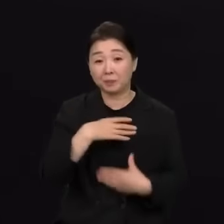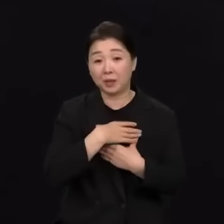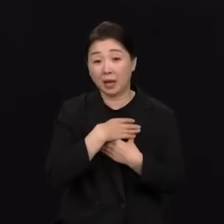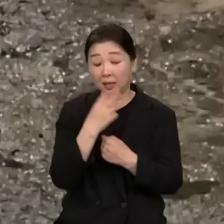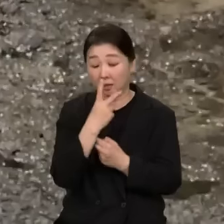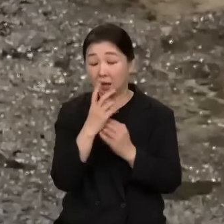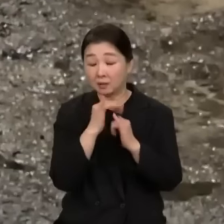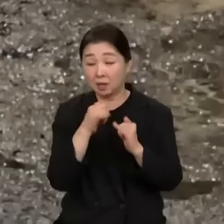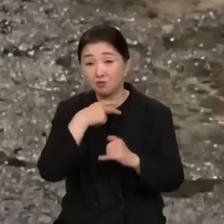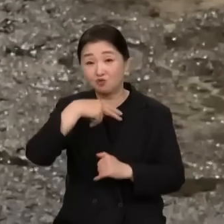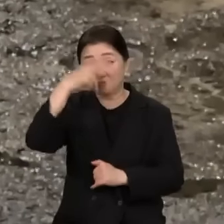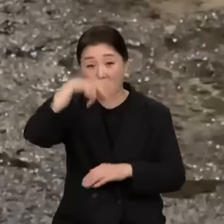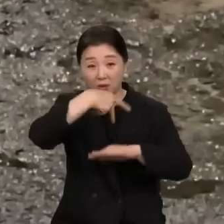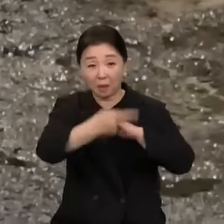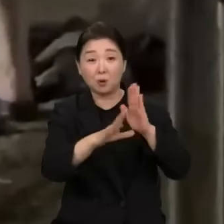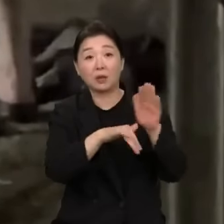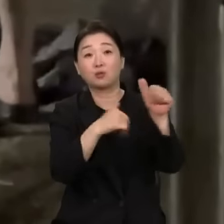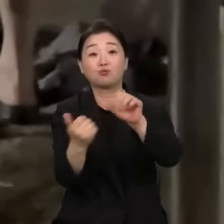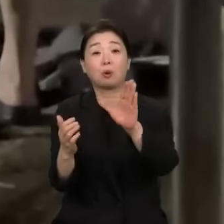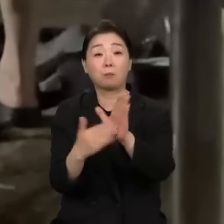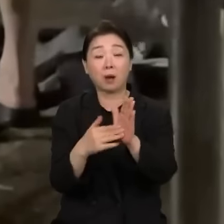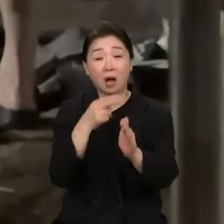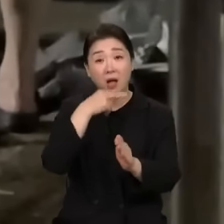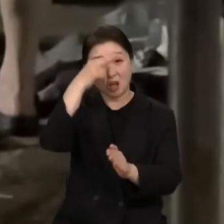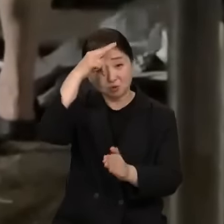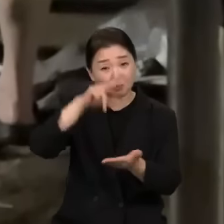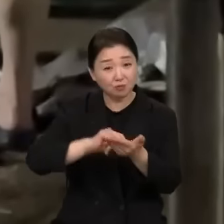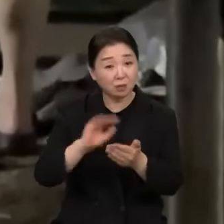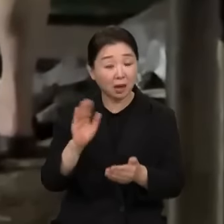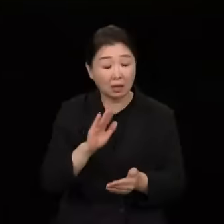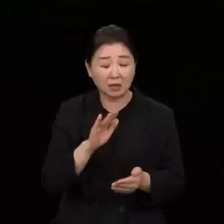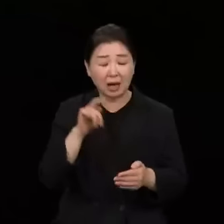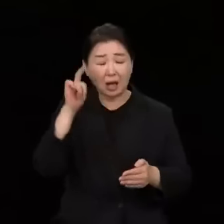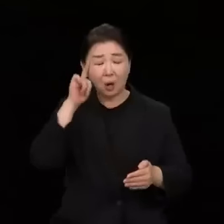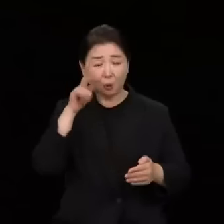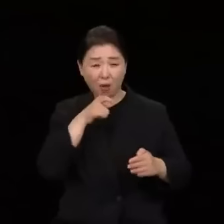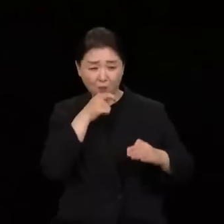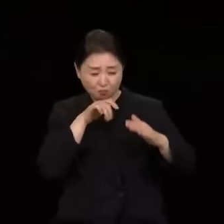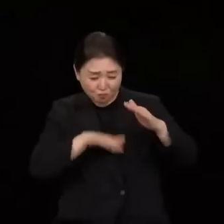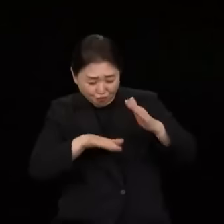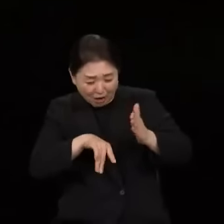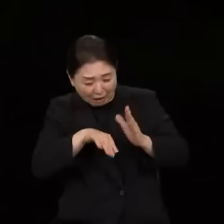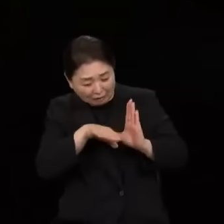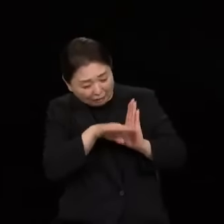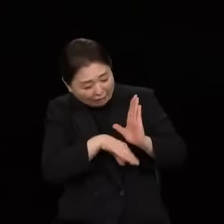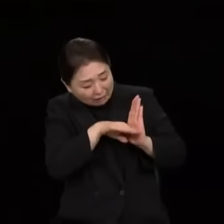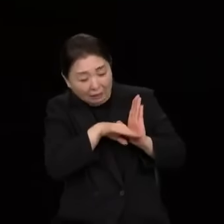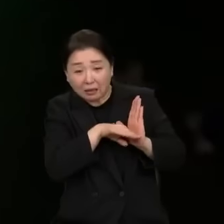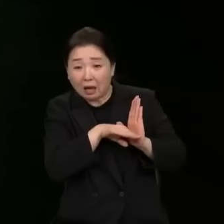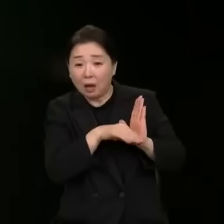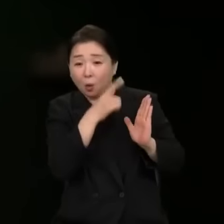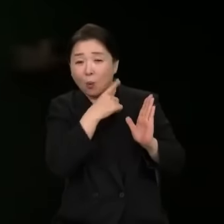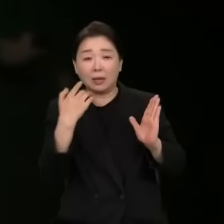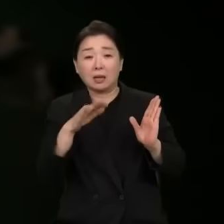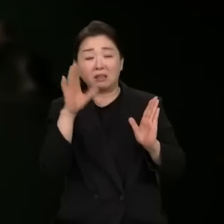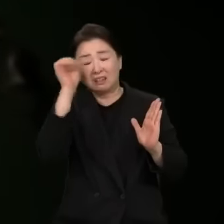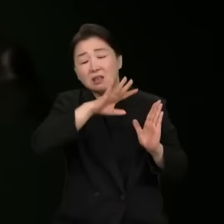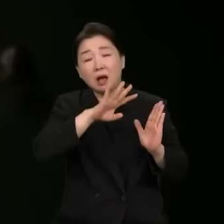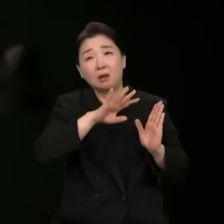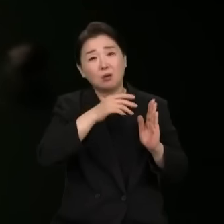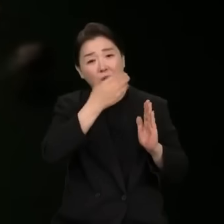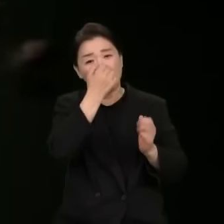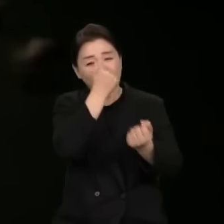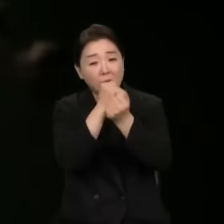숨졌습니다. 문제는 술뿐만이 아닙니다. 수심이 얕은 간조대를 확인하지 않고 무작정 물에 뛰어드는 경우도 많다고